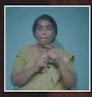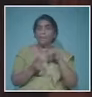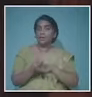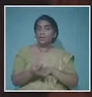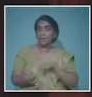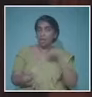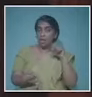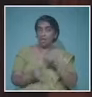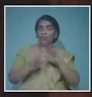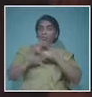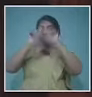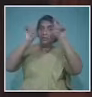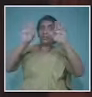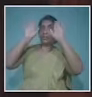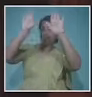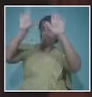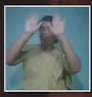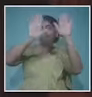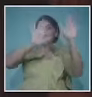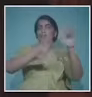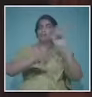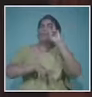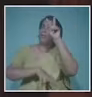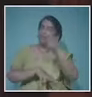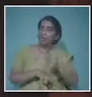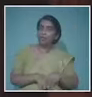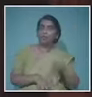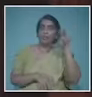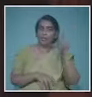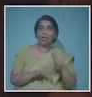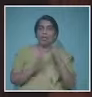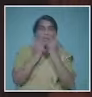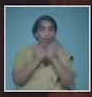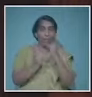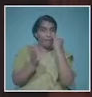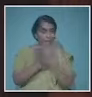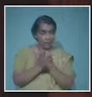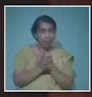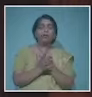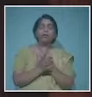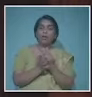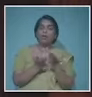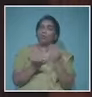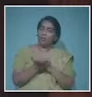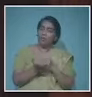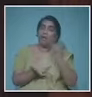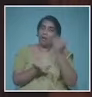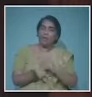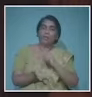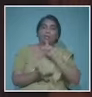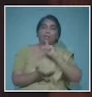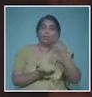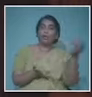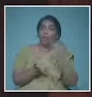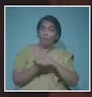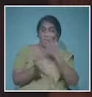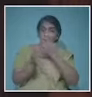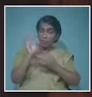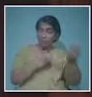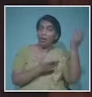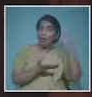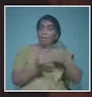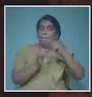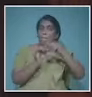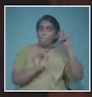ලේකම් කාර්යාලයේ බිත්තිආර ඉස්කෝලේ ලකුණු දෙනවා වගේම දානවා. ඒ ලකුණු වැරදි නම් ඕන කෙනෙකුට පුළුවන් පැමිණිලි කරන්න. පැමිණිලි කරාට පස්සේ පැමිණිලි මණ්ඩලයක්